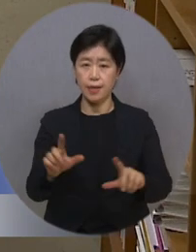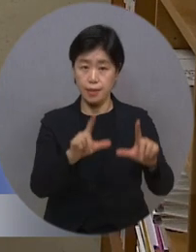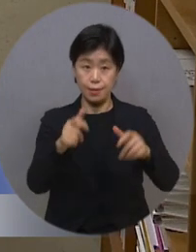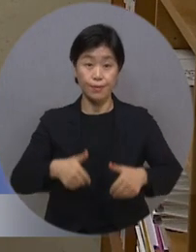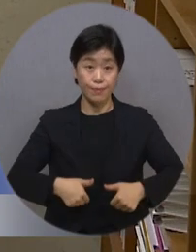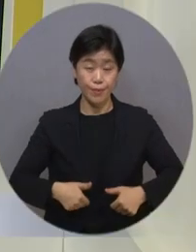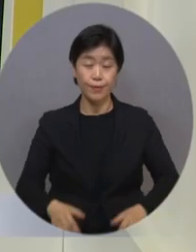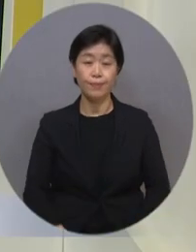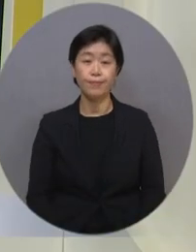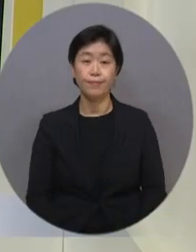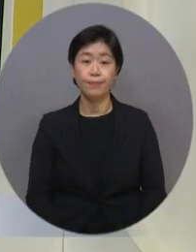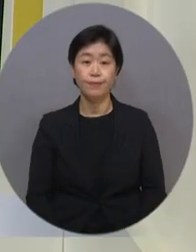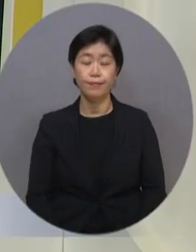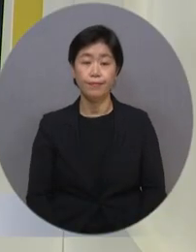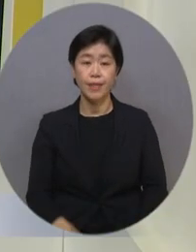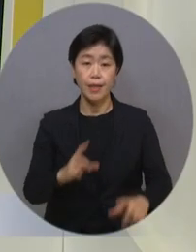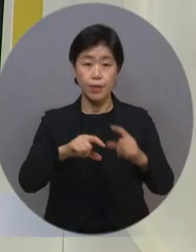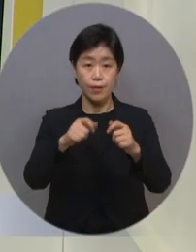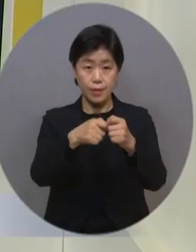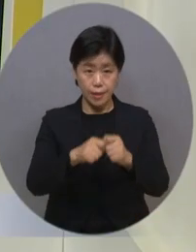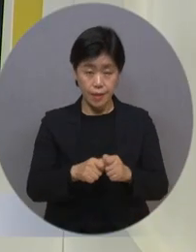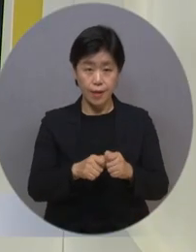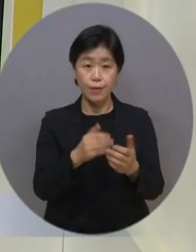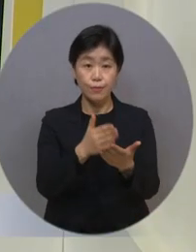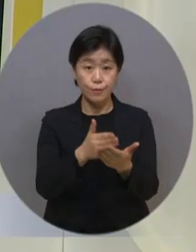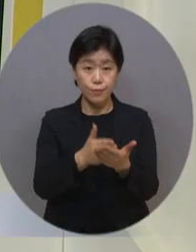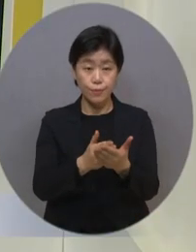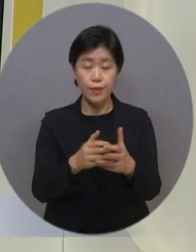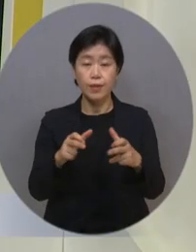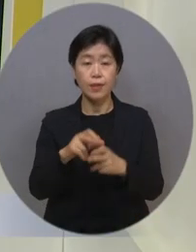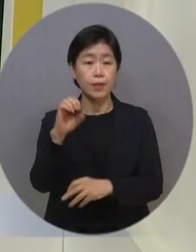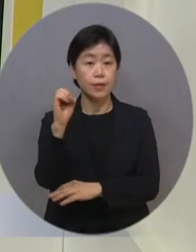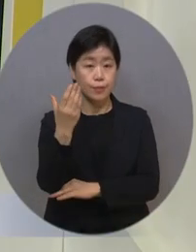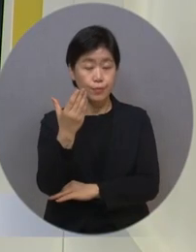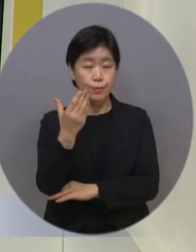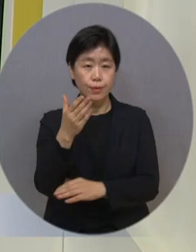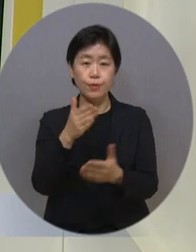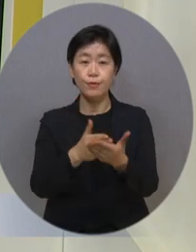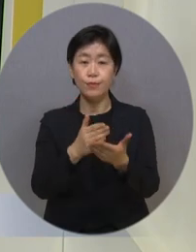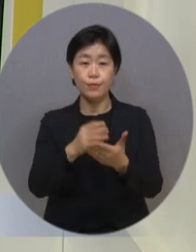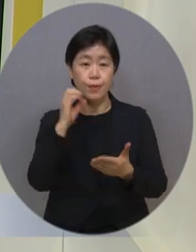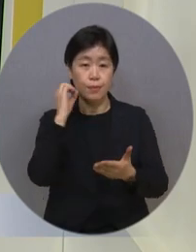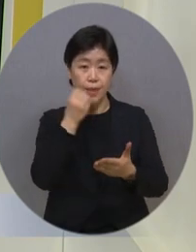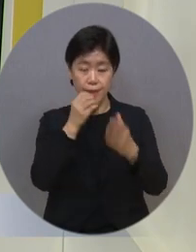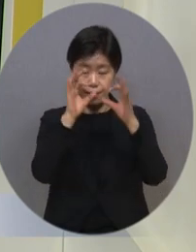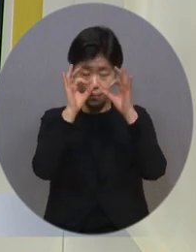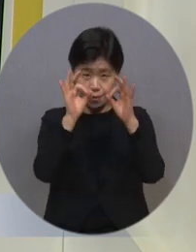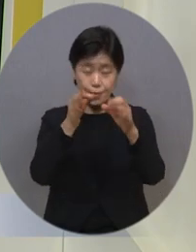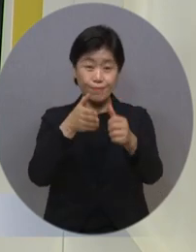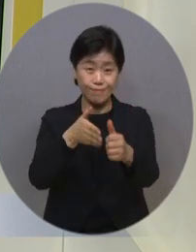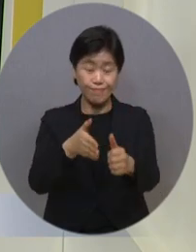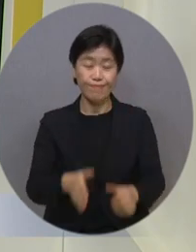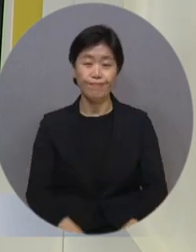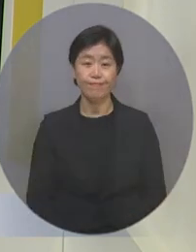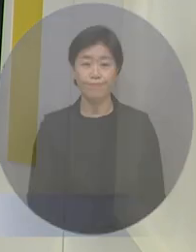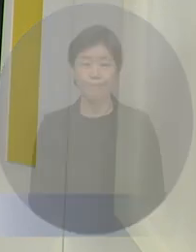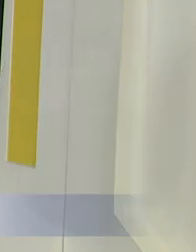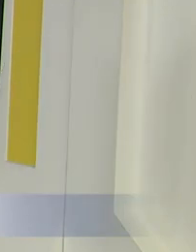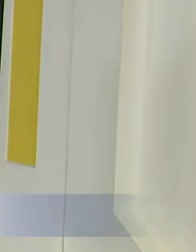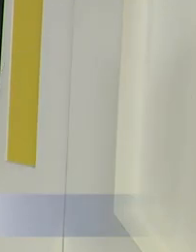합니다 더 자세한 뉴스는 장애인 신문과 웰페어뉴스 홈페이지를 통해 확인할 수 있습니다